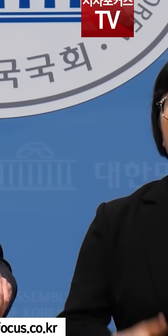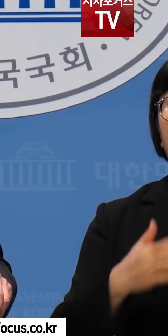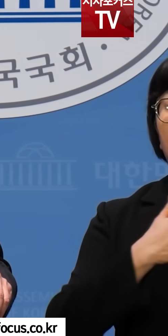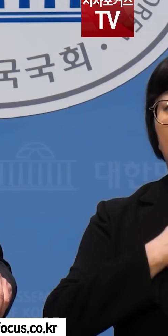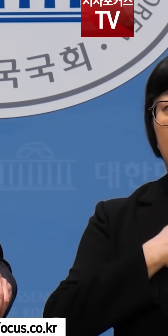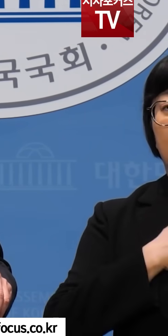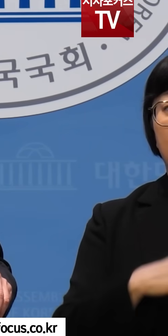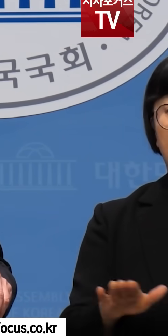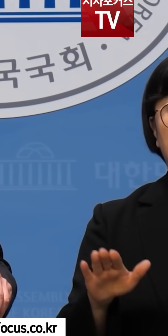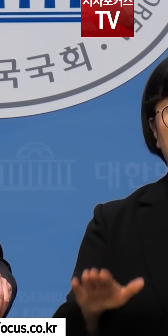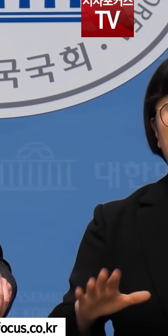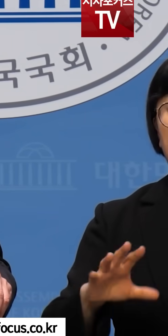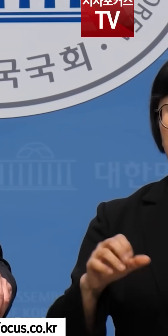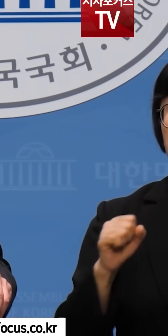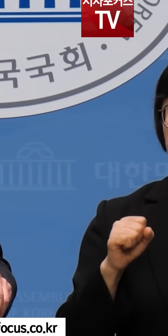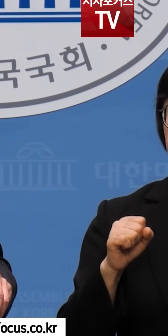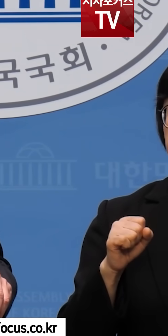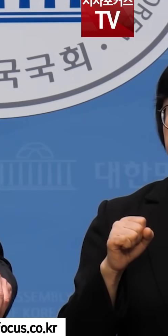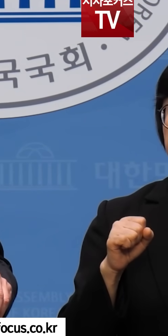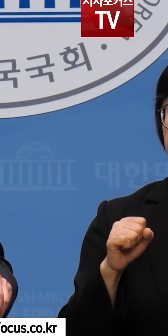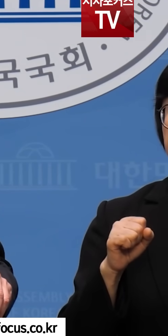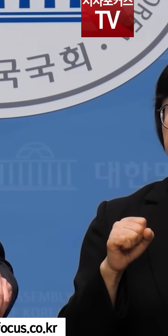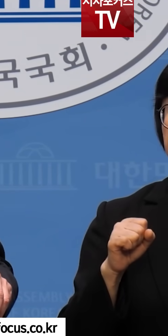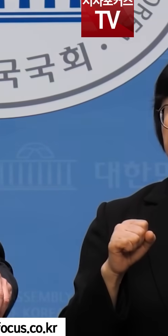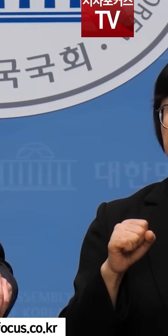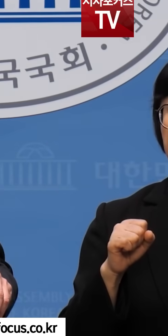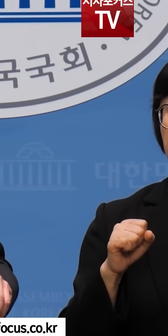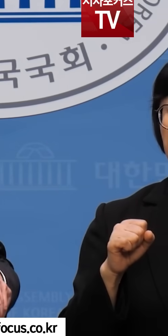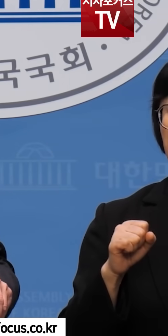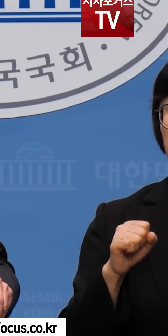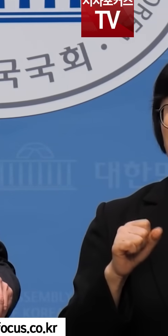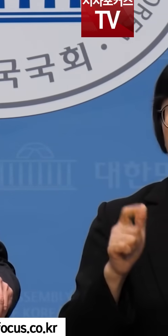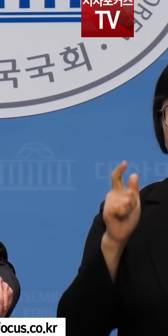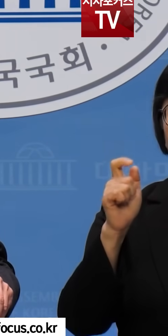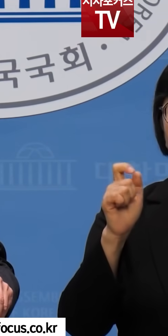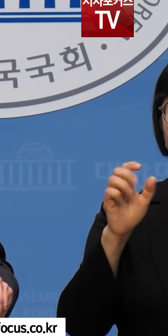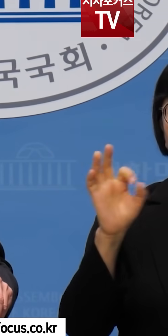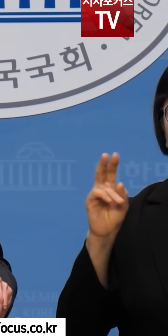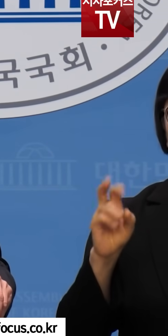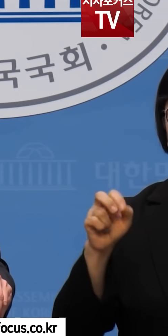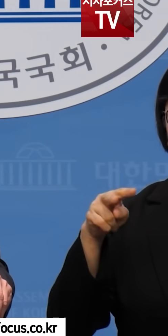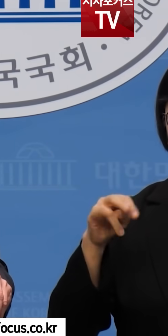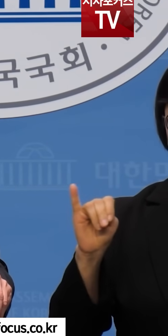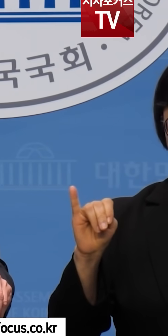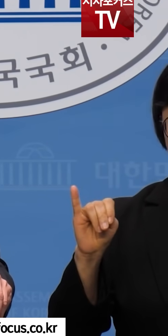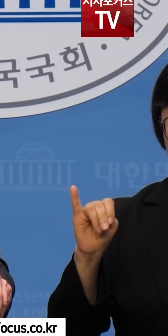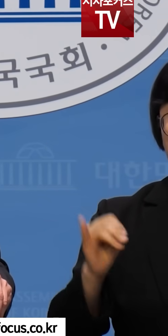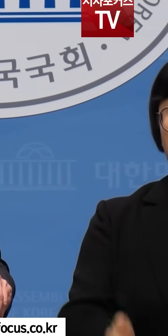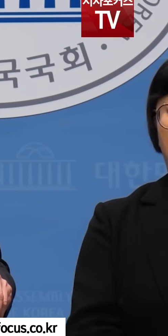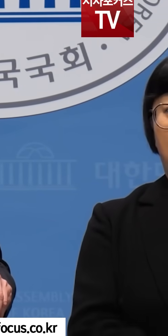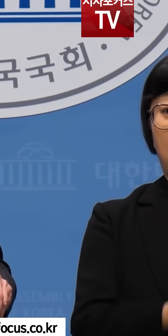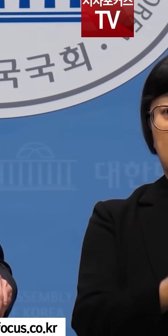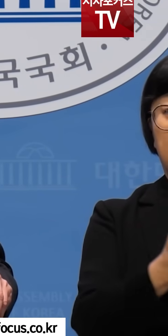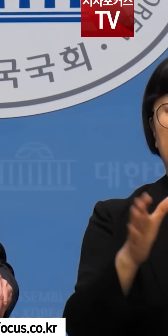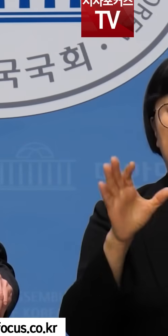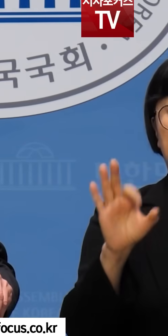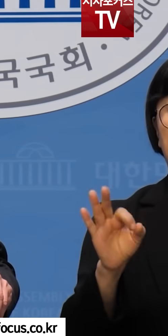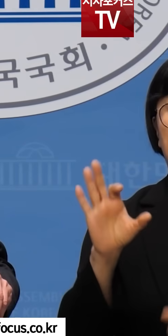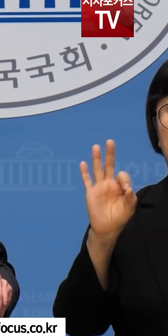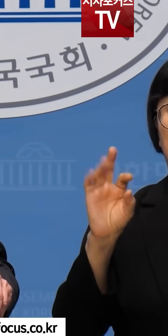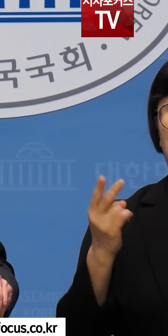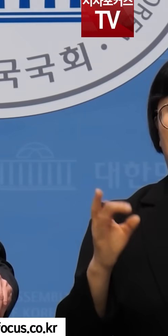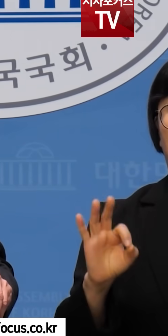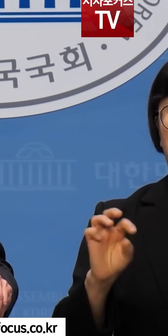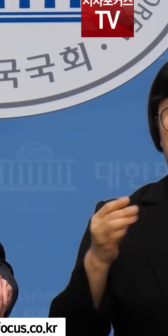저는 이번 국민의힘 고양시 정에 공천받은 김용태입니다.